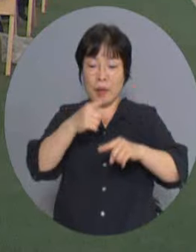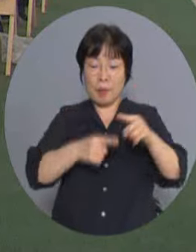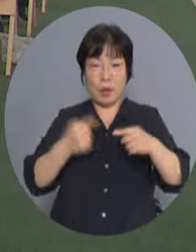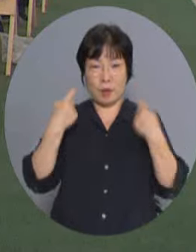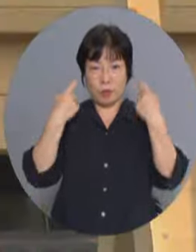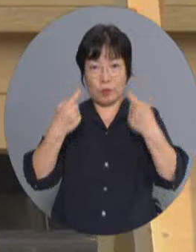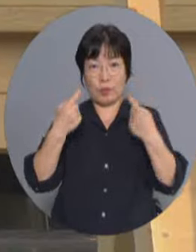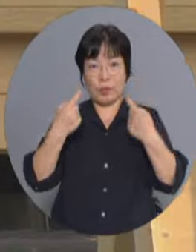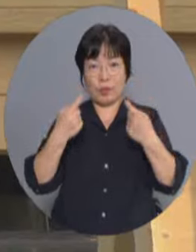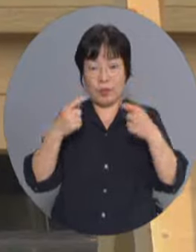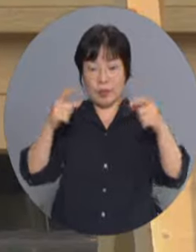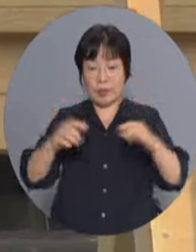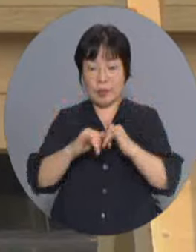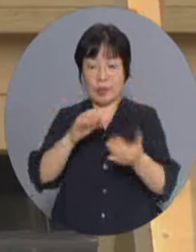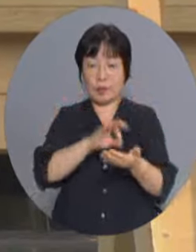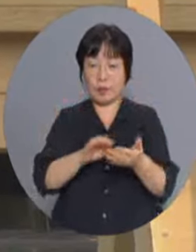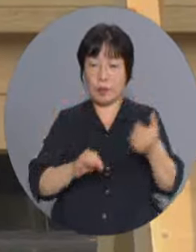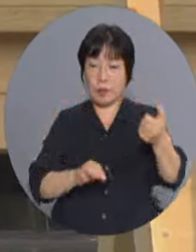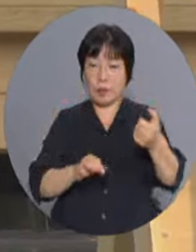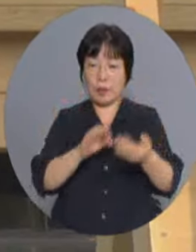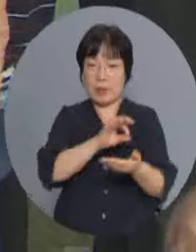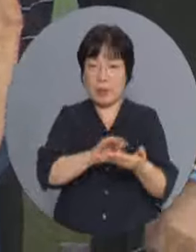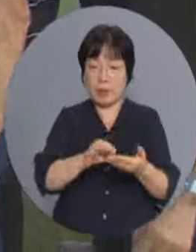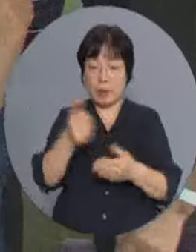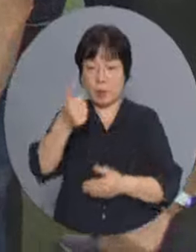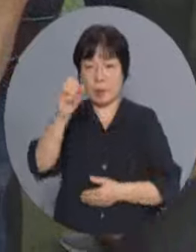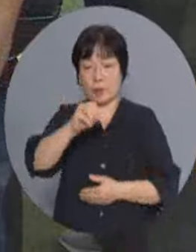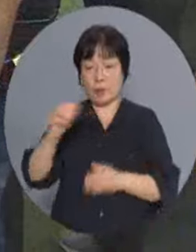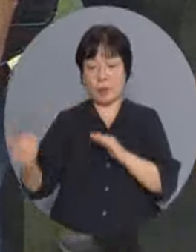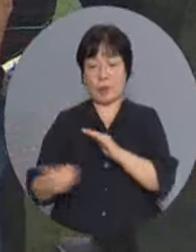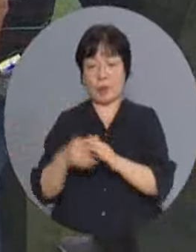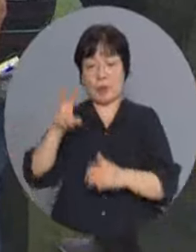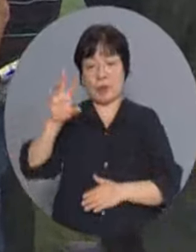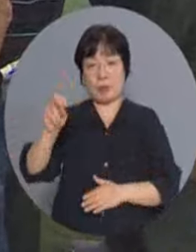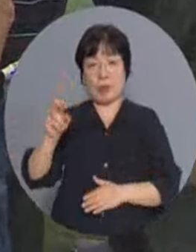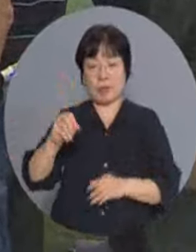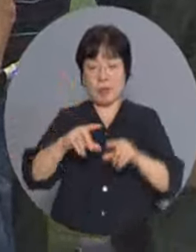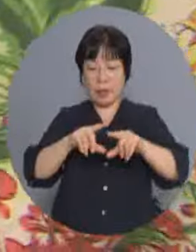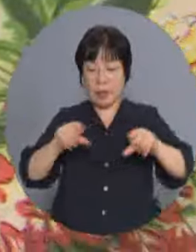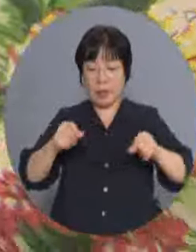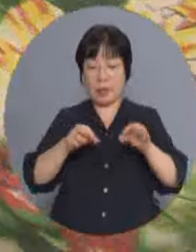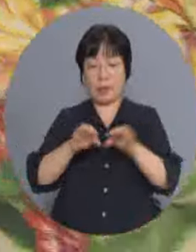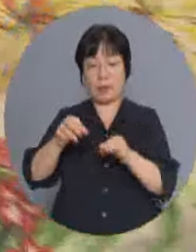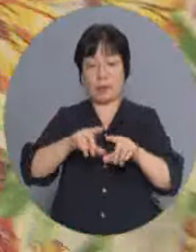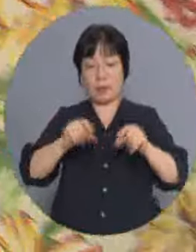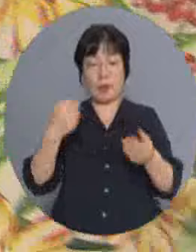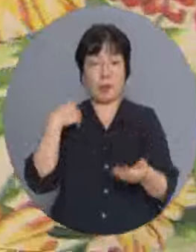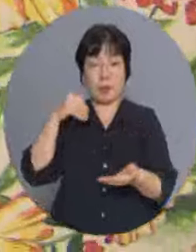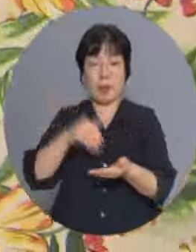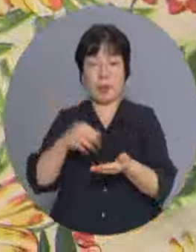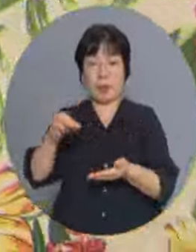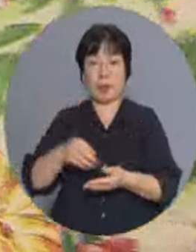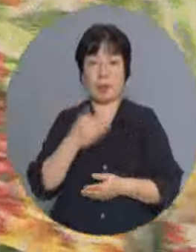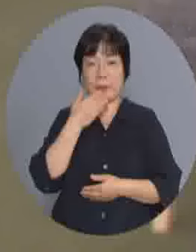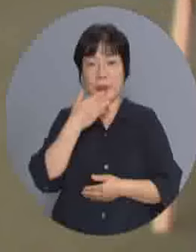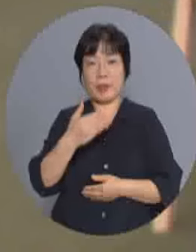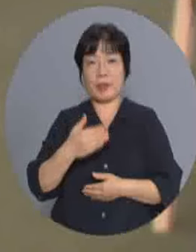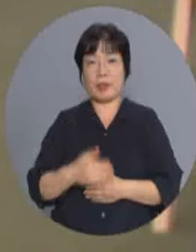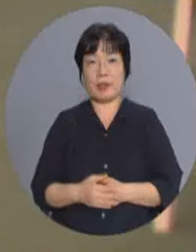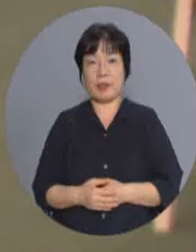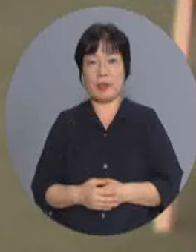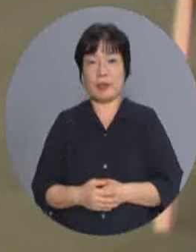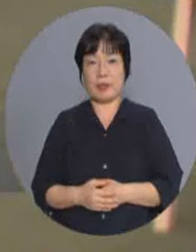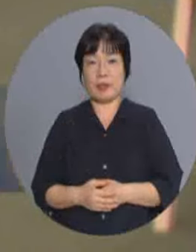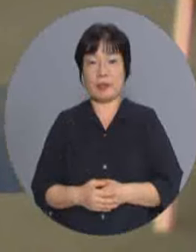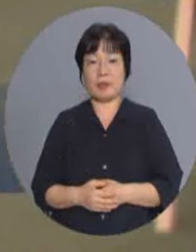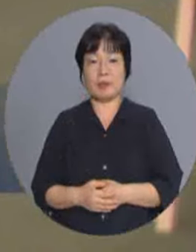는지 지에서의 50% 최대 20만 원을 강진사 상품권으로 돌려주고 있습니다